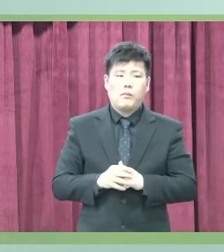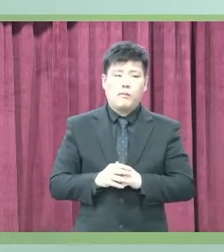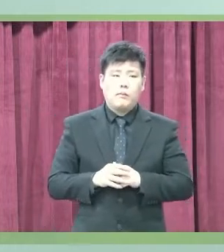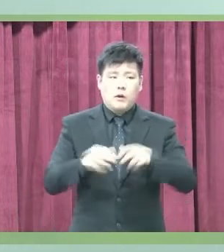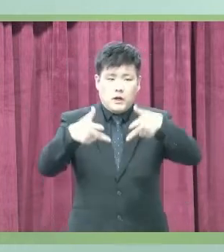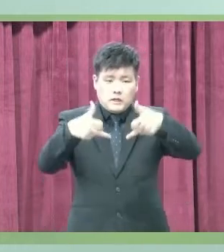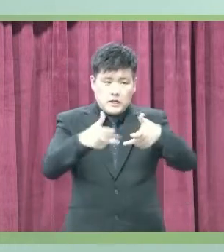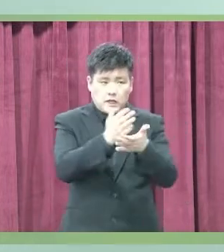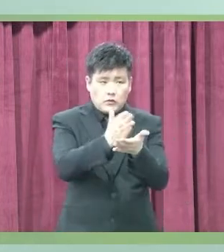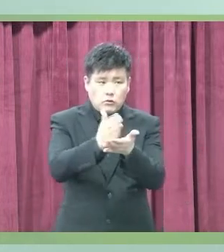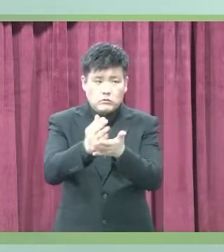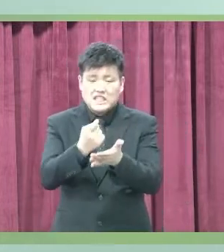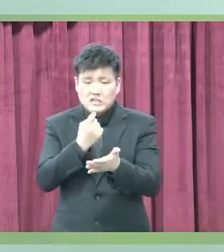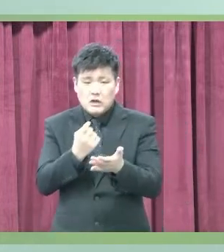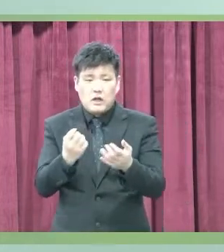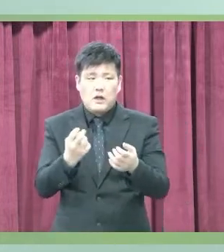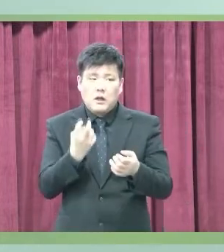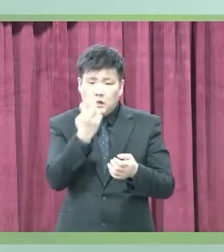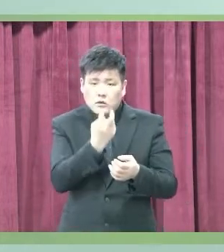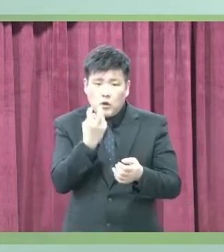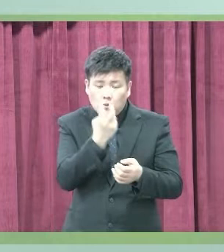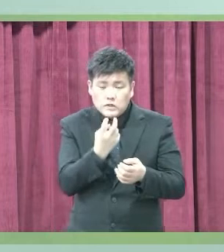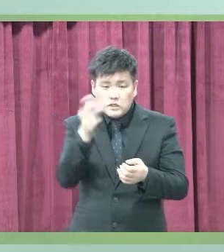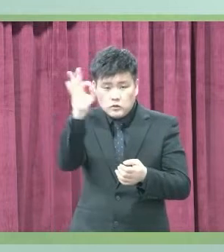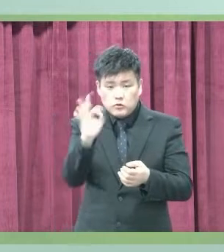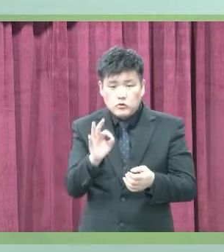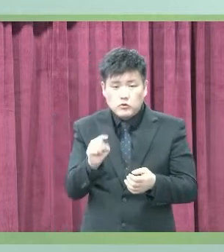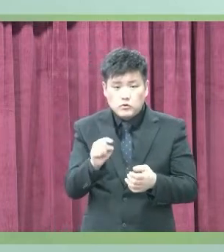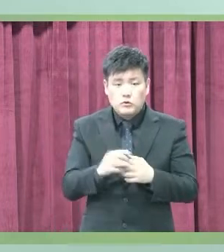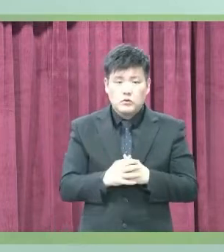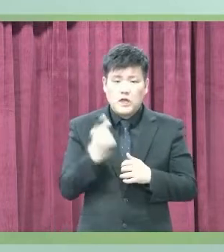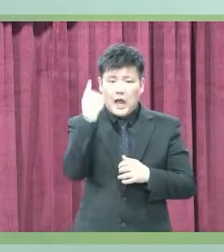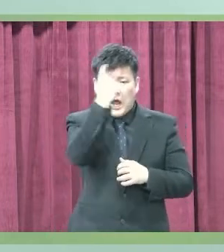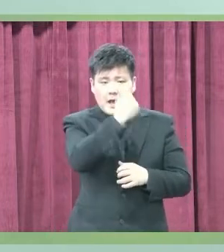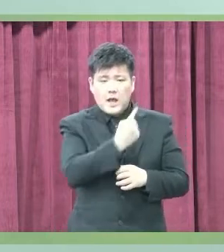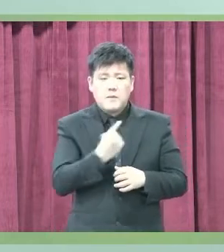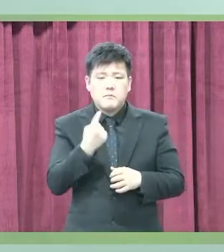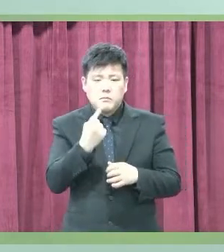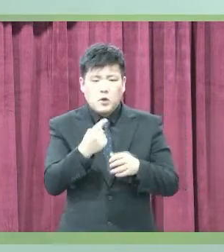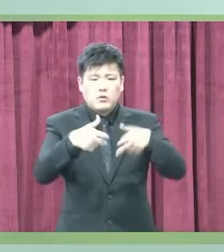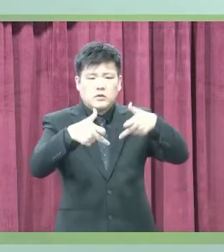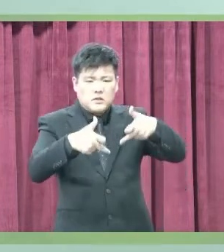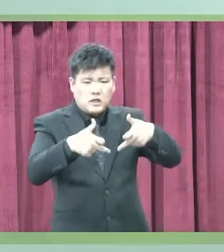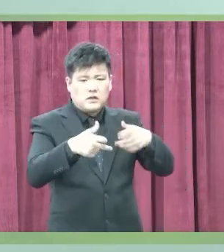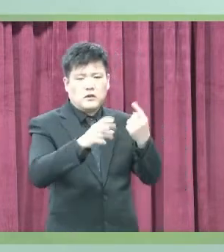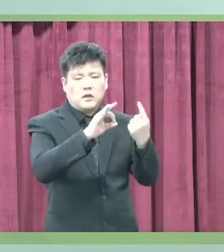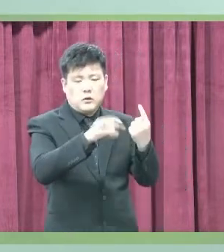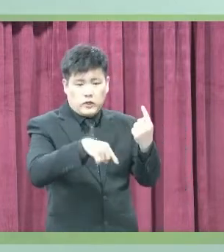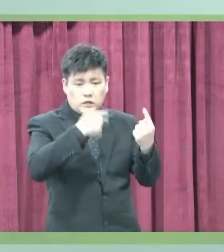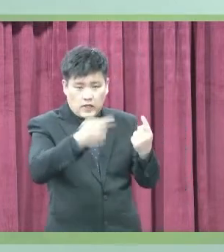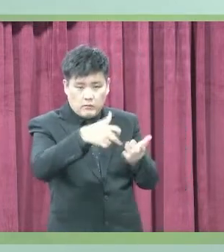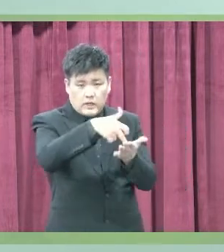장애 유형별 구강건강검진 수검률은 안면에서 가장 높은 수검률을 보였고, 다음